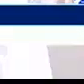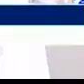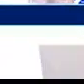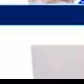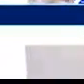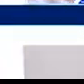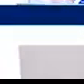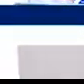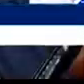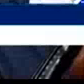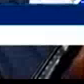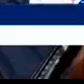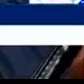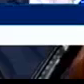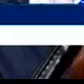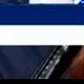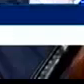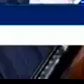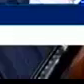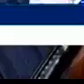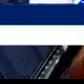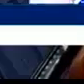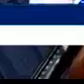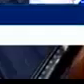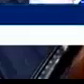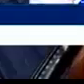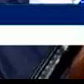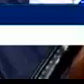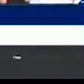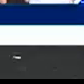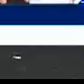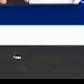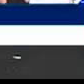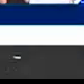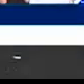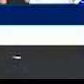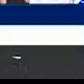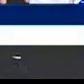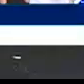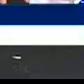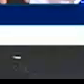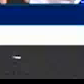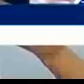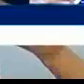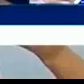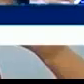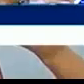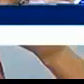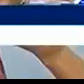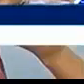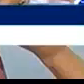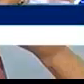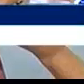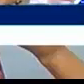aceste lecții vor fi spulberate mai multe mituri. Medicii au mai enumerat și un șir de greșeli pe care le fac viitorii părinți. Prima